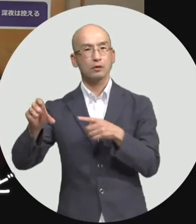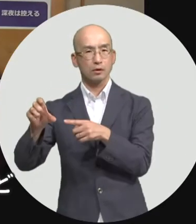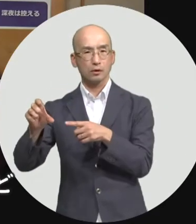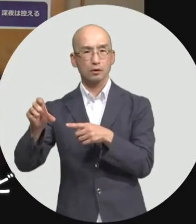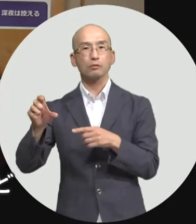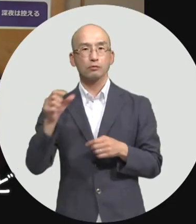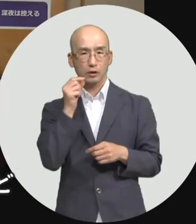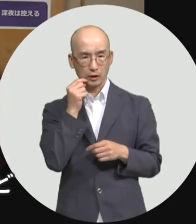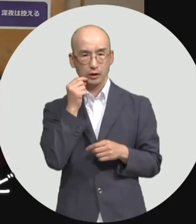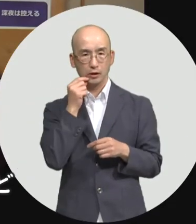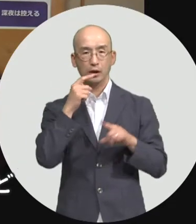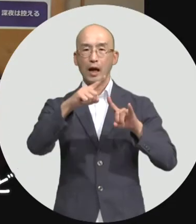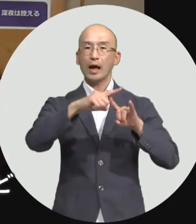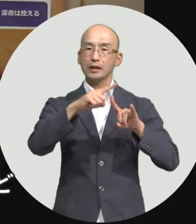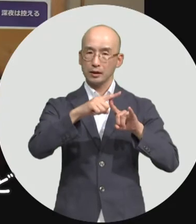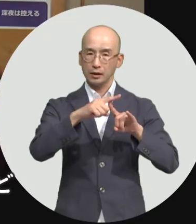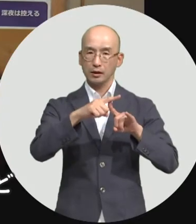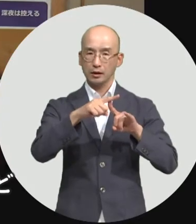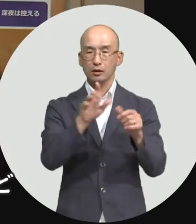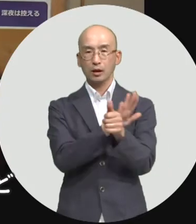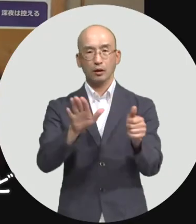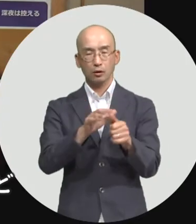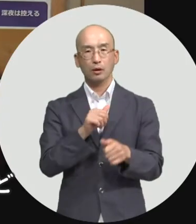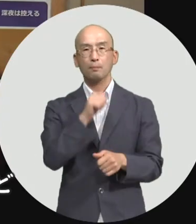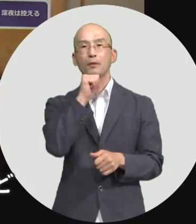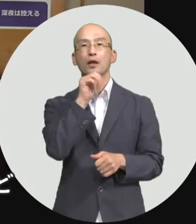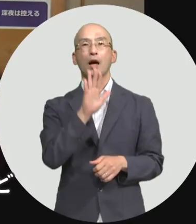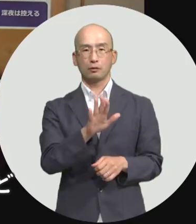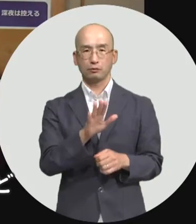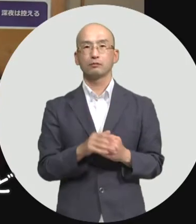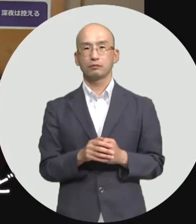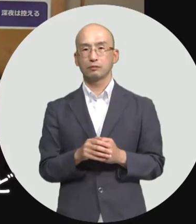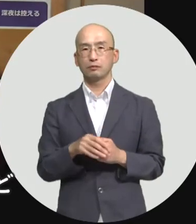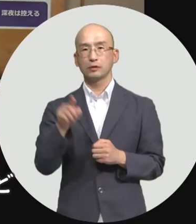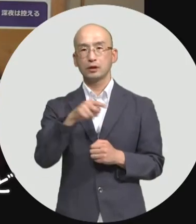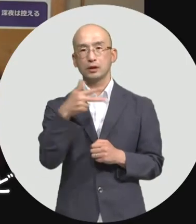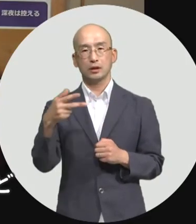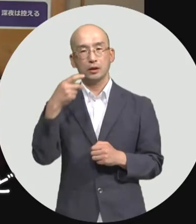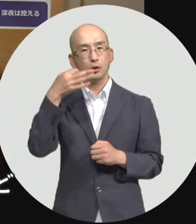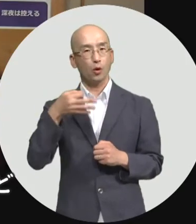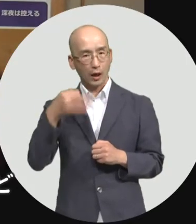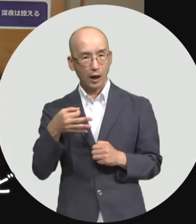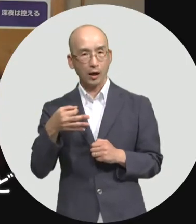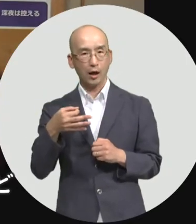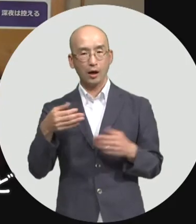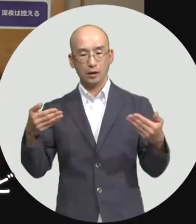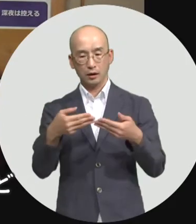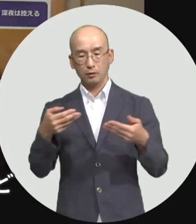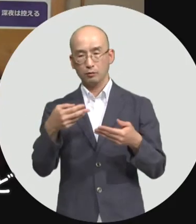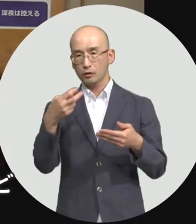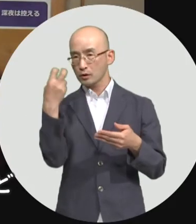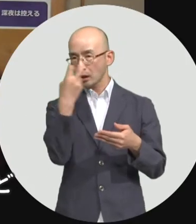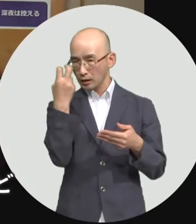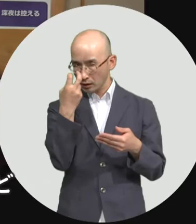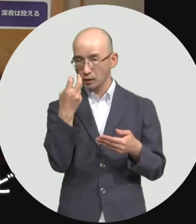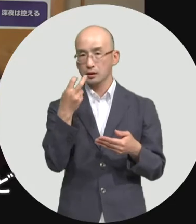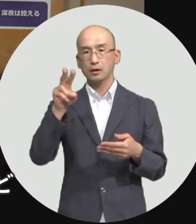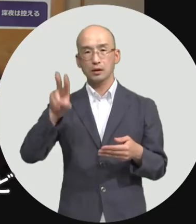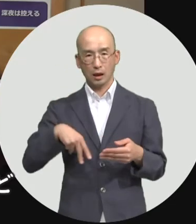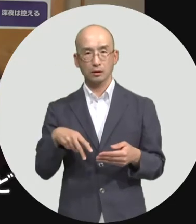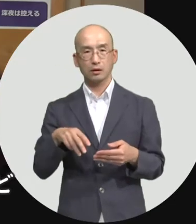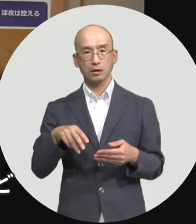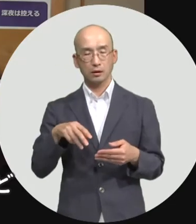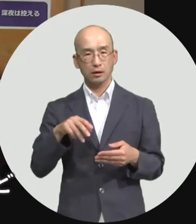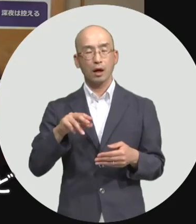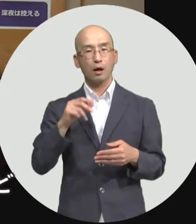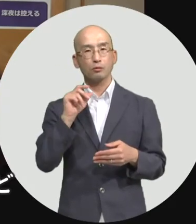まあ、そもそも ICT の環境に課題があるとか、あと人事評価、勤怠、勤務状況ですね、勤怠の